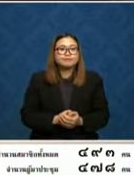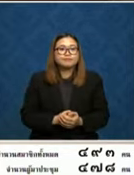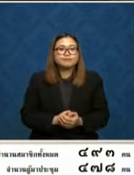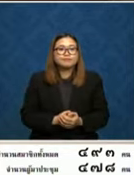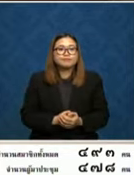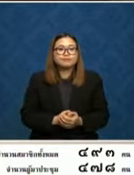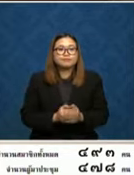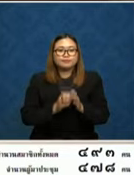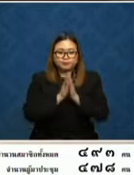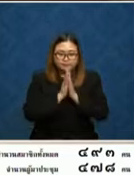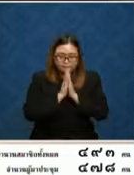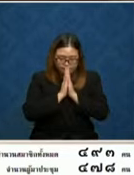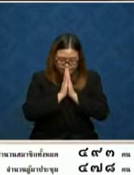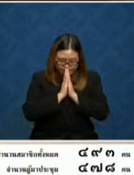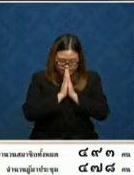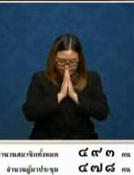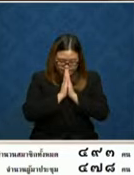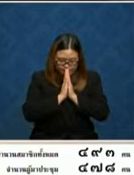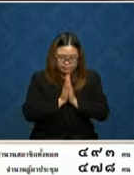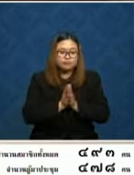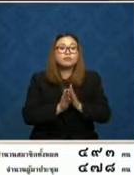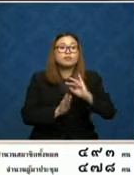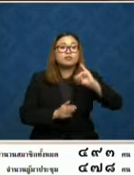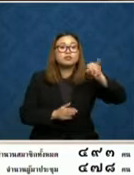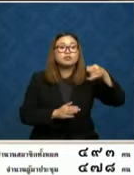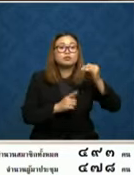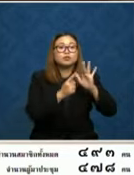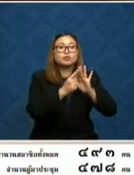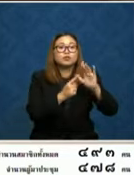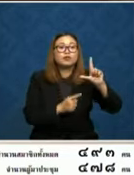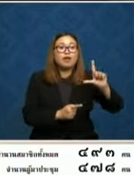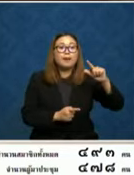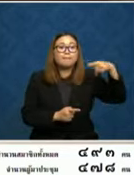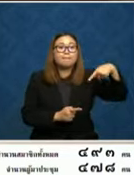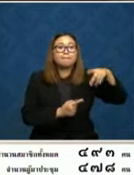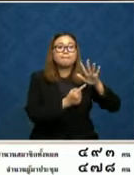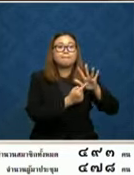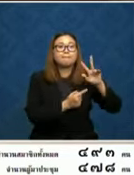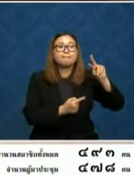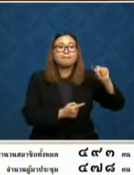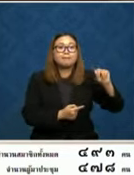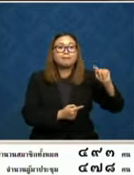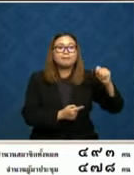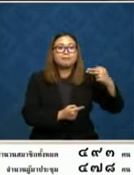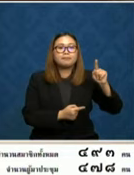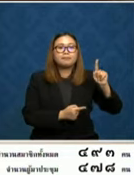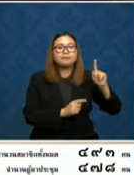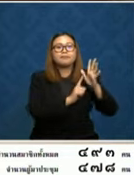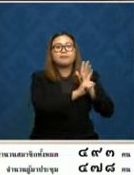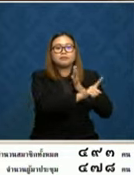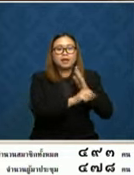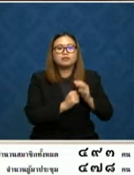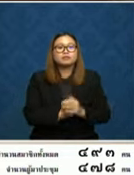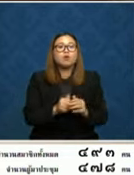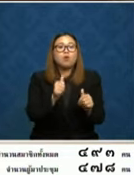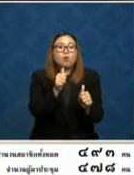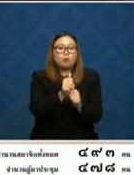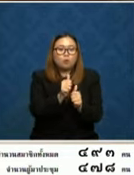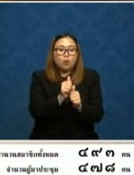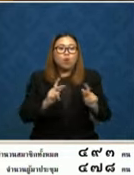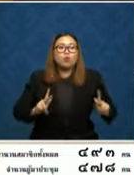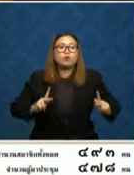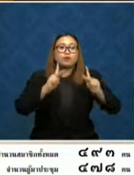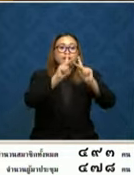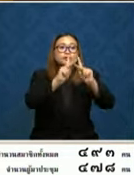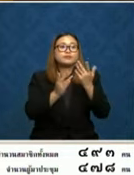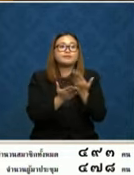ท่านประธานที่เคารพครับกับผมจุลพันธ์อมรนิวัฒน์รัฐมนตรีช่วยว่าการกระทรวงการคลังในฐานะรองประธานกรรมธิการงบประมาณนะครับ